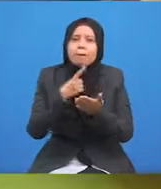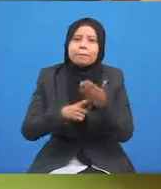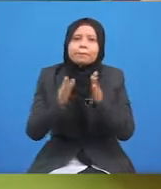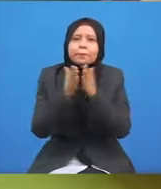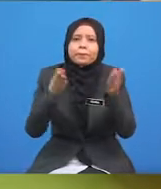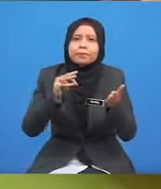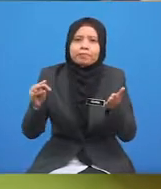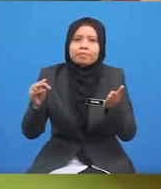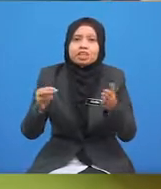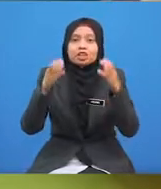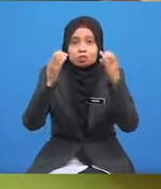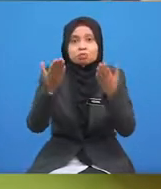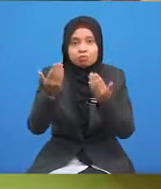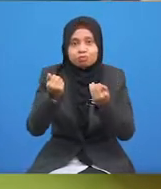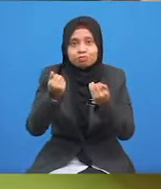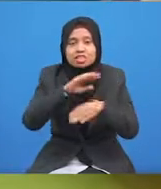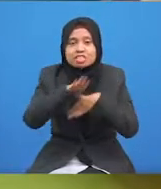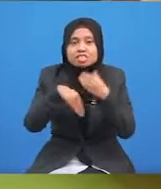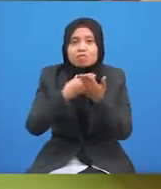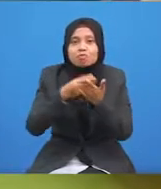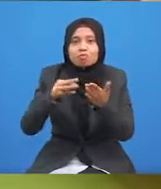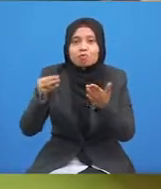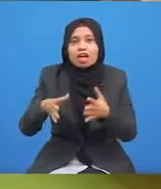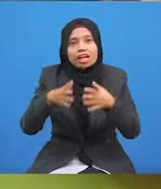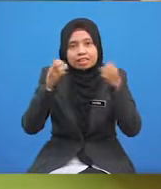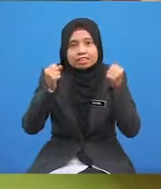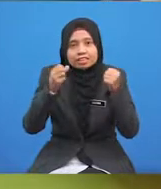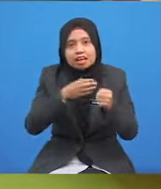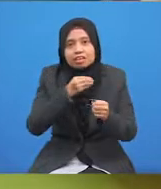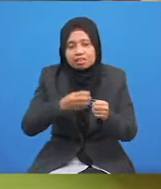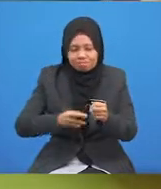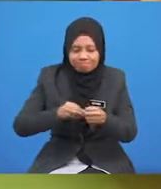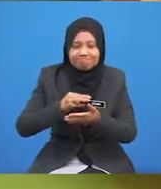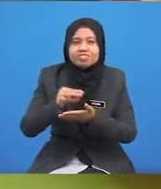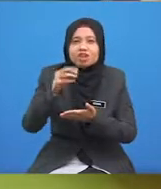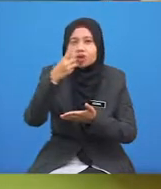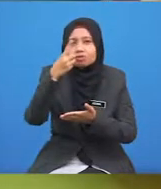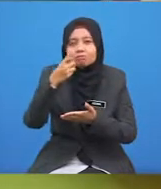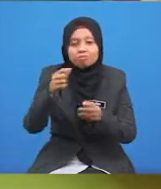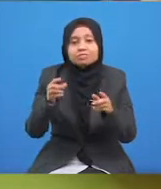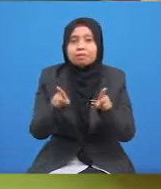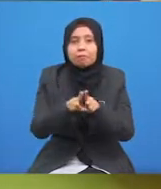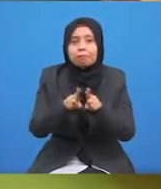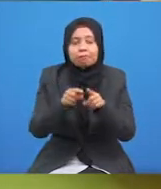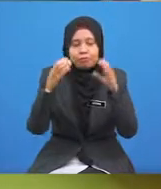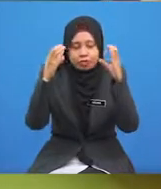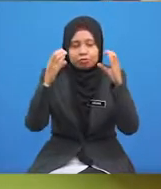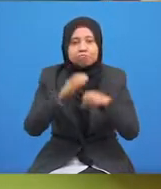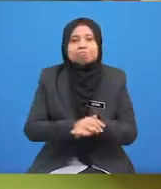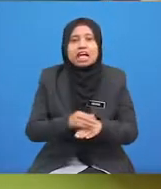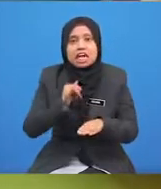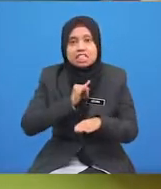ini? Cikgu harap murid-murid sentiasa sihat dan bersemangat seperti cikgu sekarang.